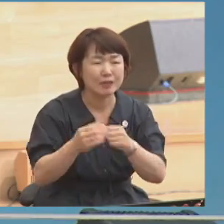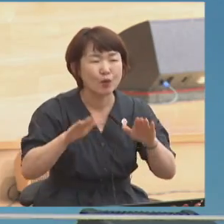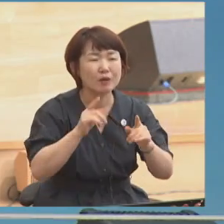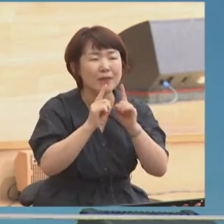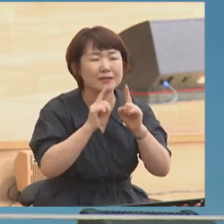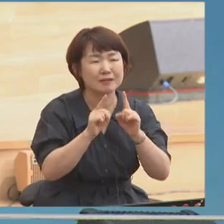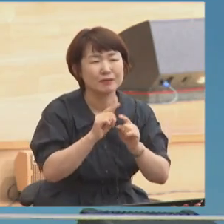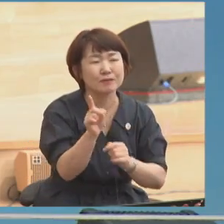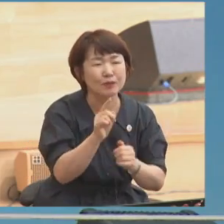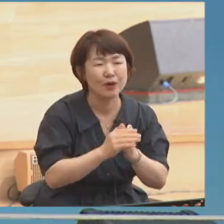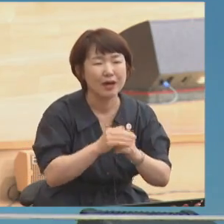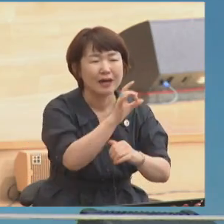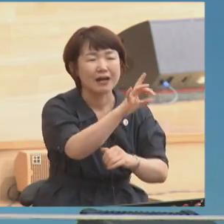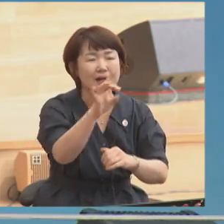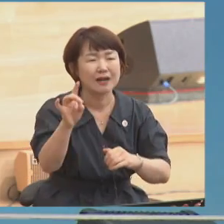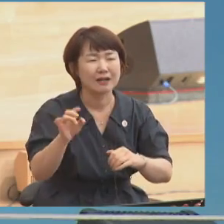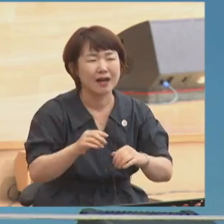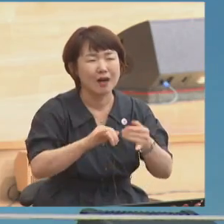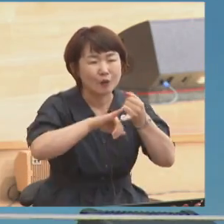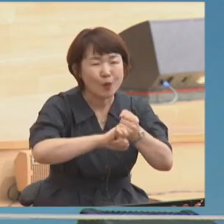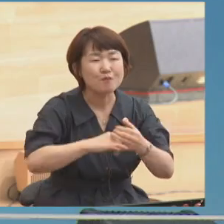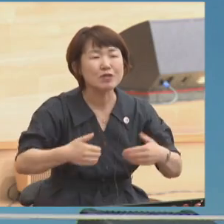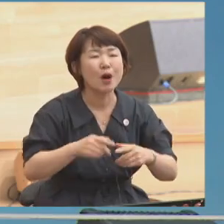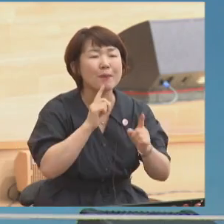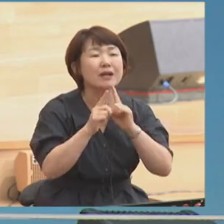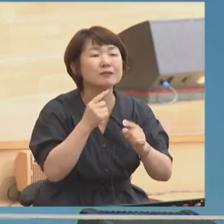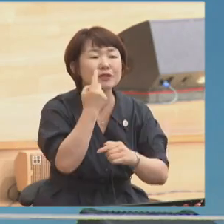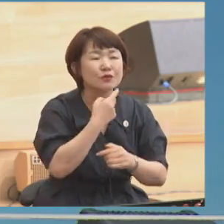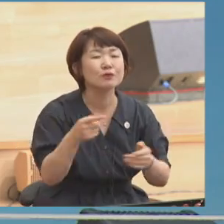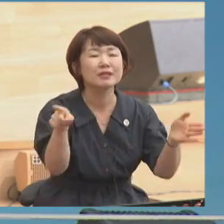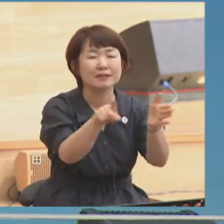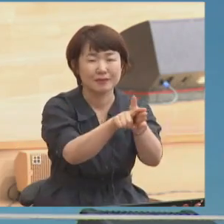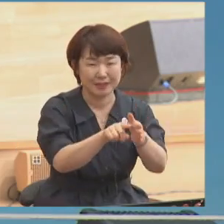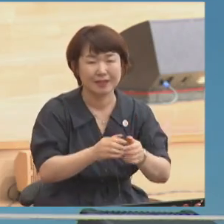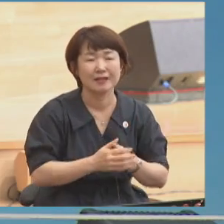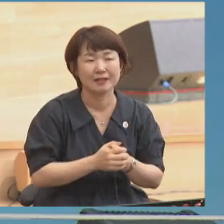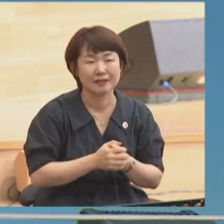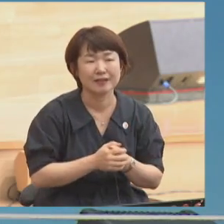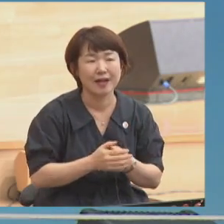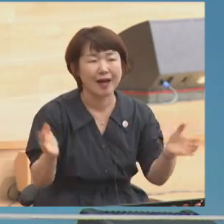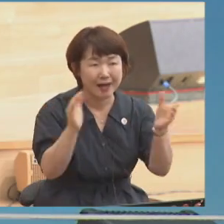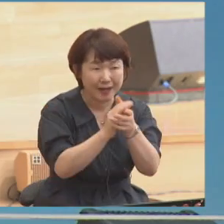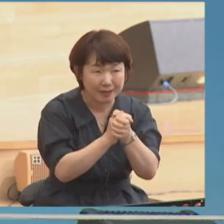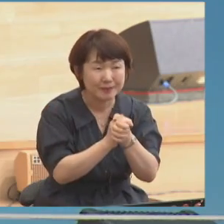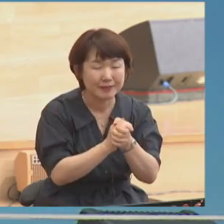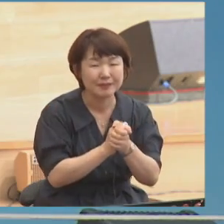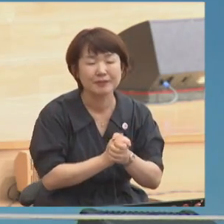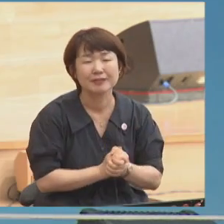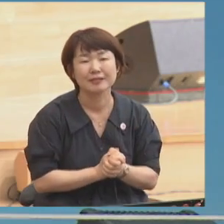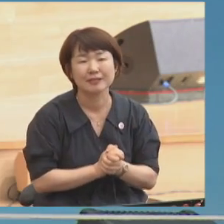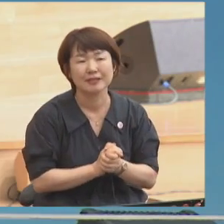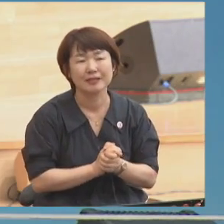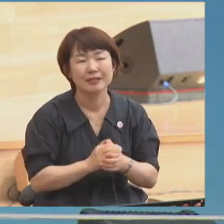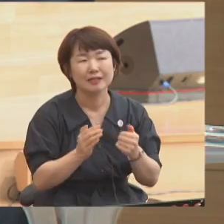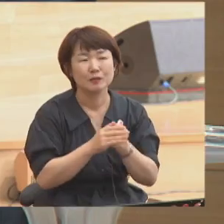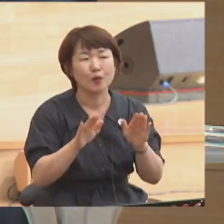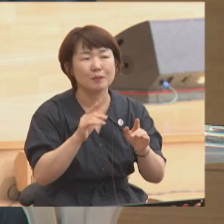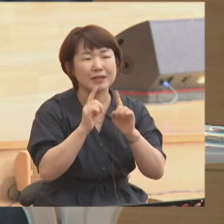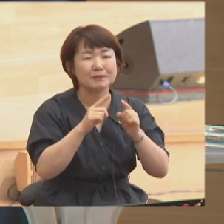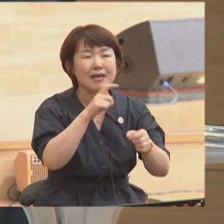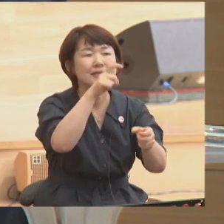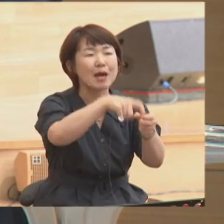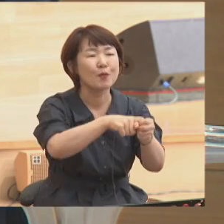말씀은 우리 각자에게 꼭 필요한 하나님의 말씀인 줄 믿습니다. 아멘이십니까? 자, 그래서 오늘 말씀의 제목이